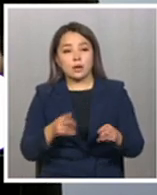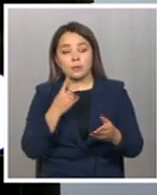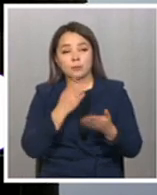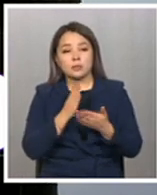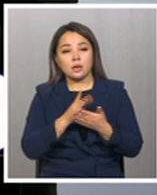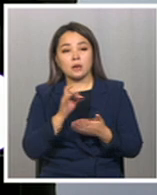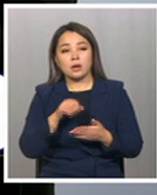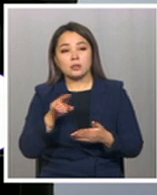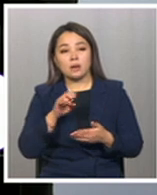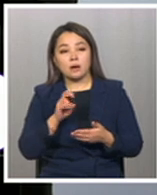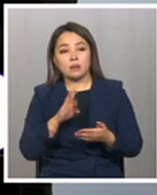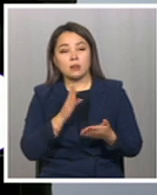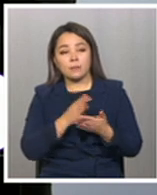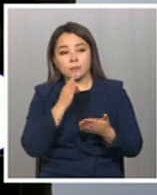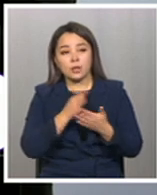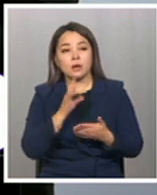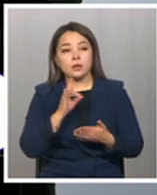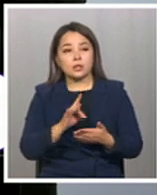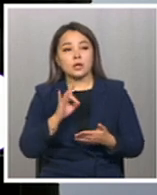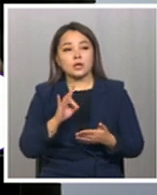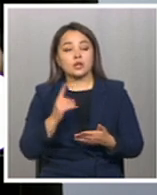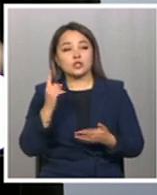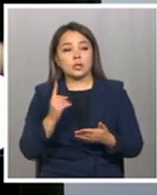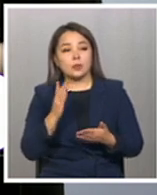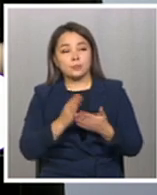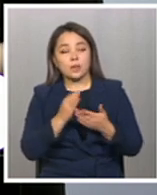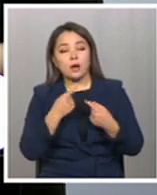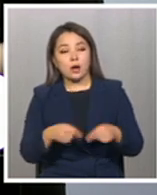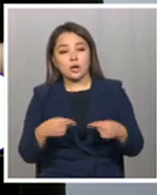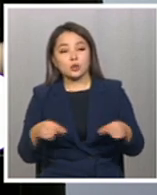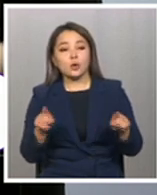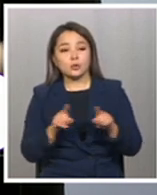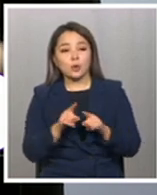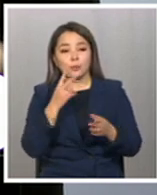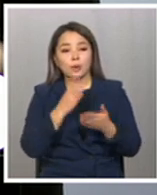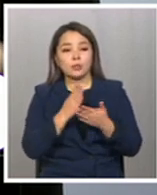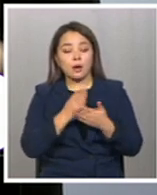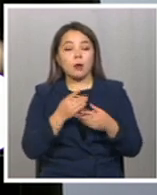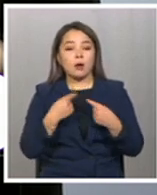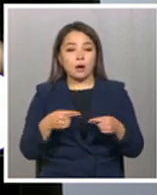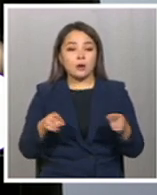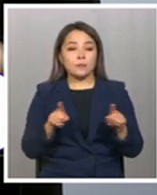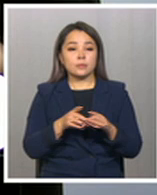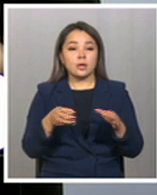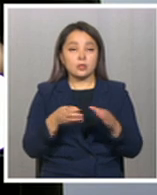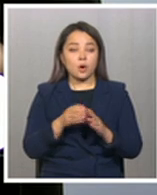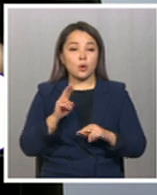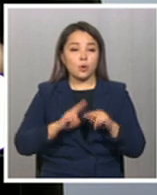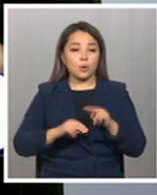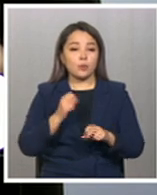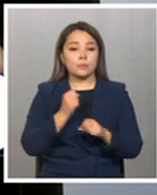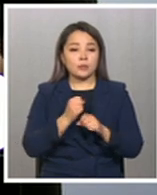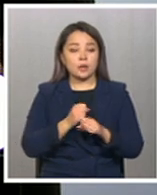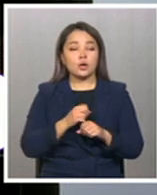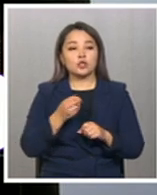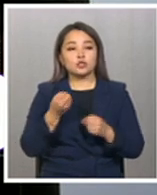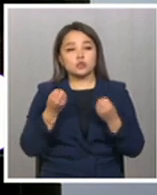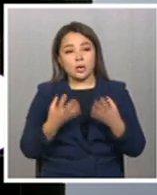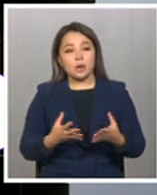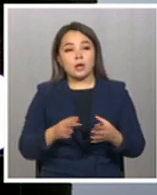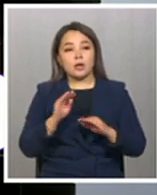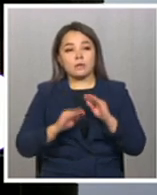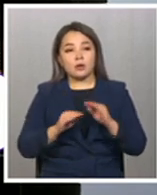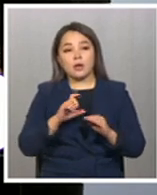мүмкін. Сондай-ақ R-R' әр түрлі болса, оларды біз әр түрлі құрылымды жай эфирлерге